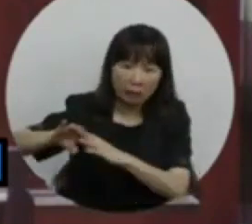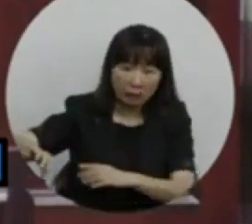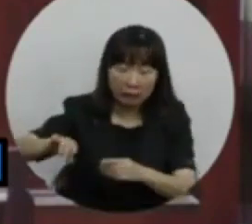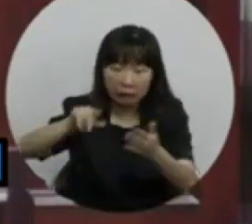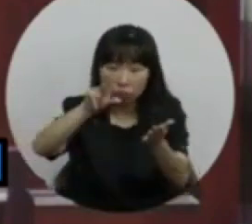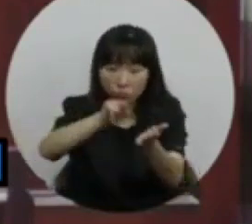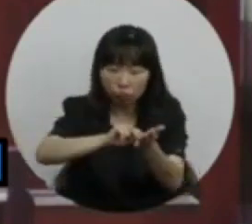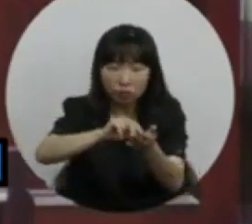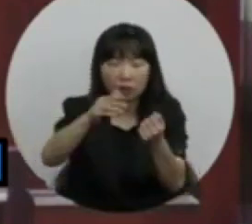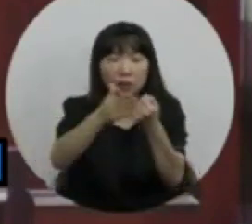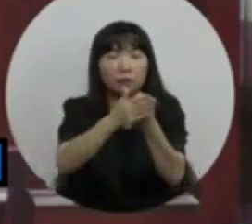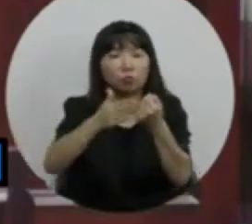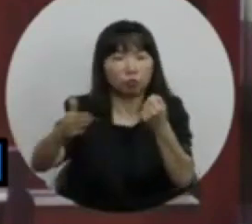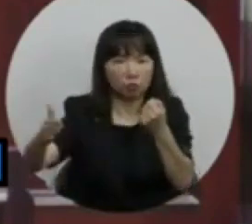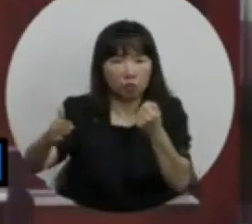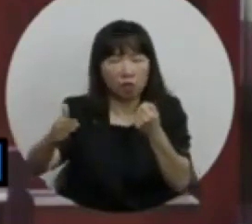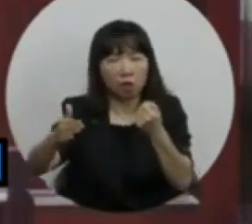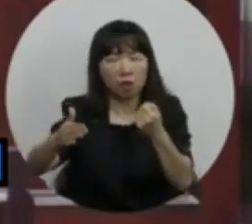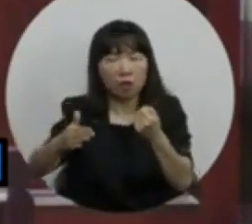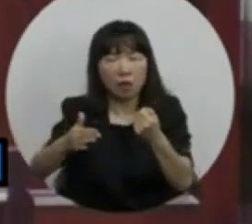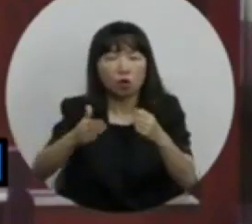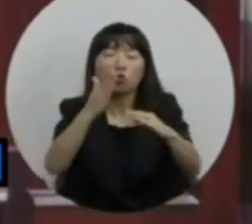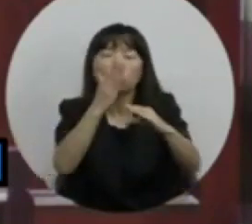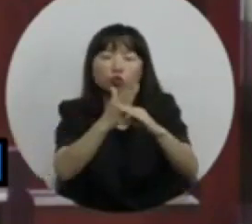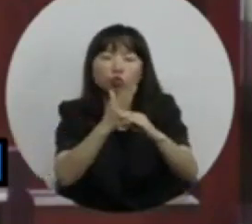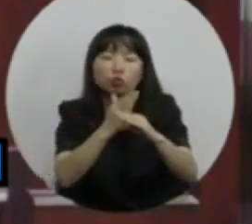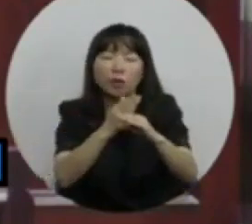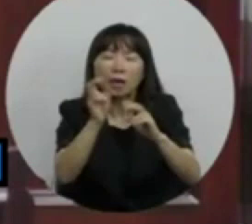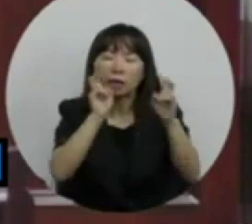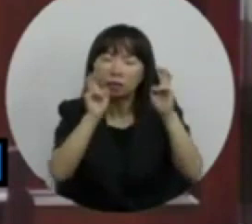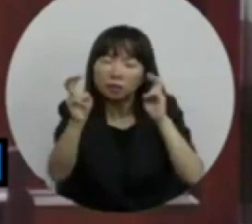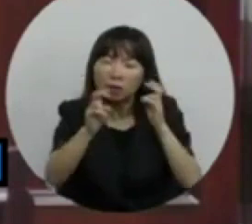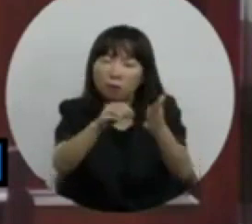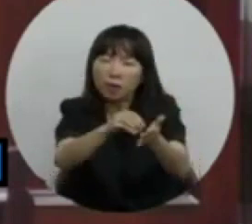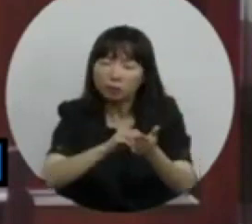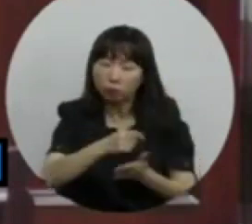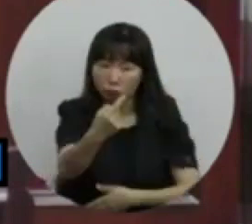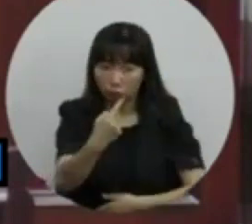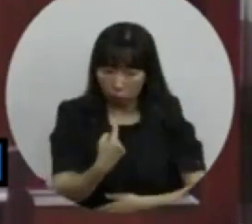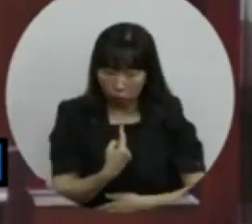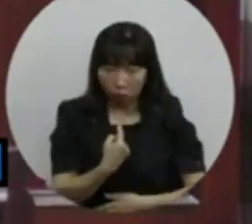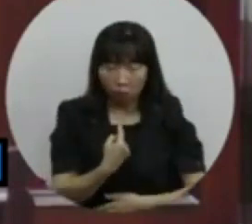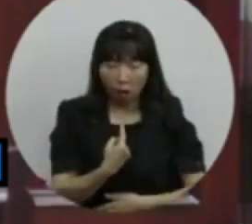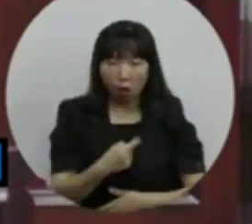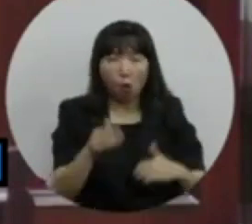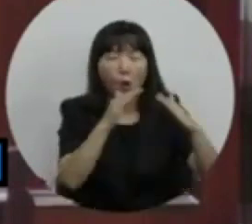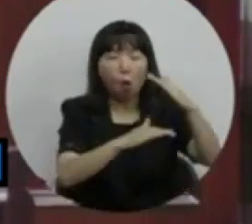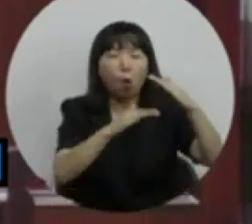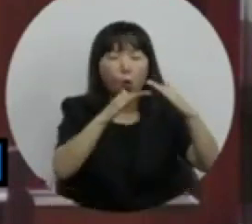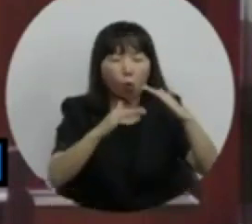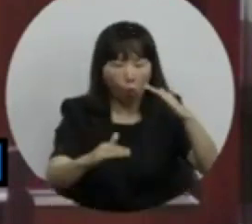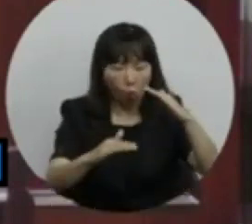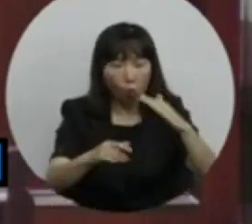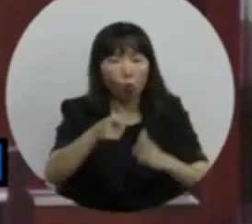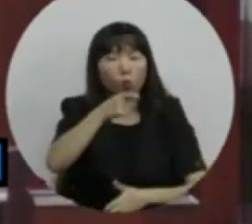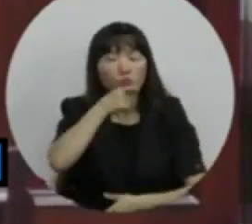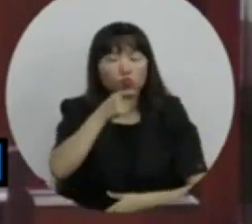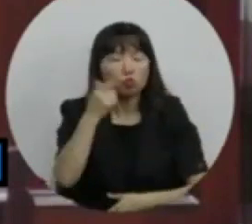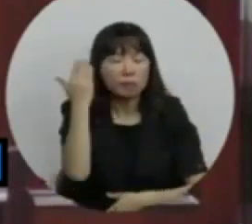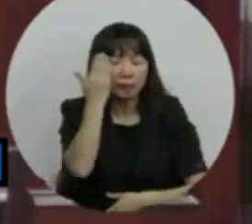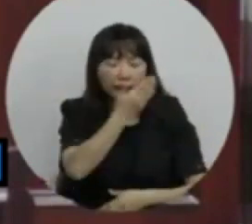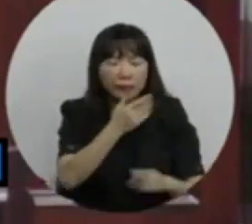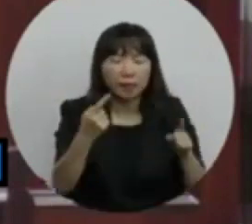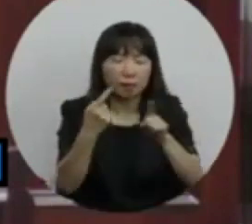확대되어 중기업 규모의 기업도 입지가 가능해졌으며 공공하수 처리시설 확충